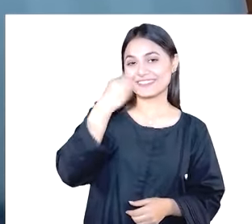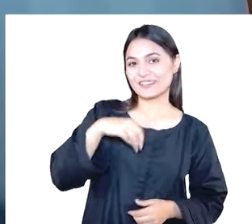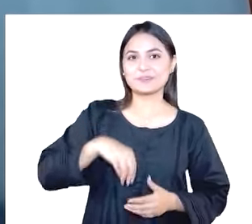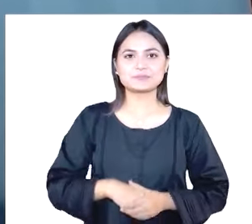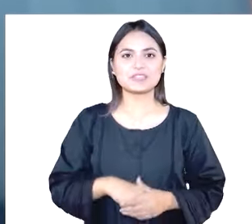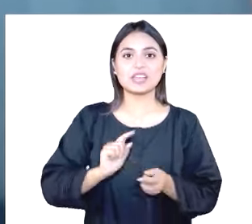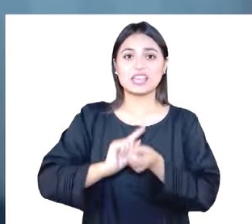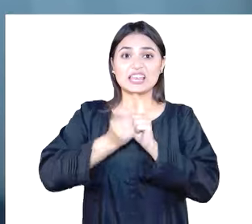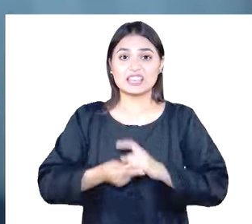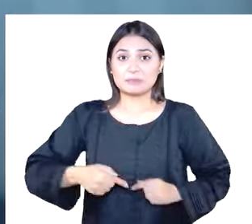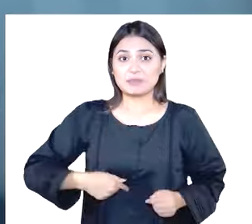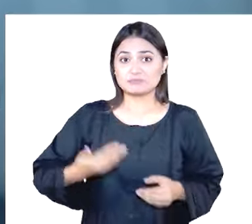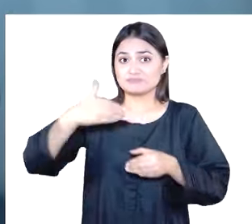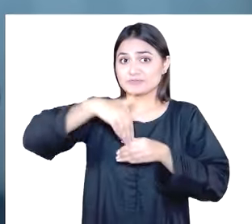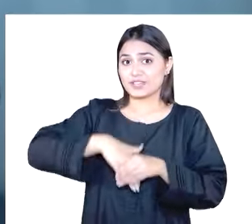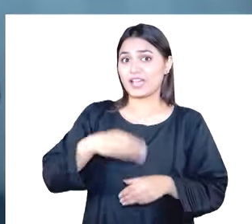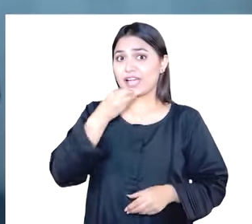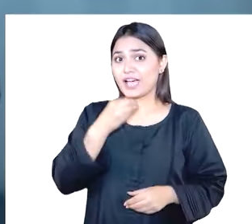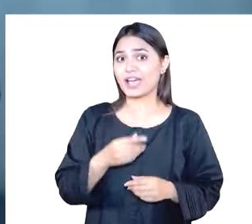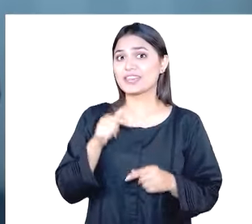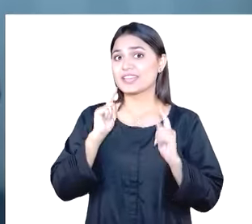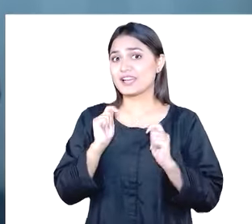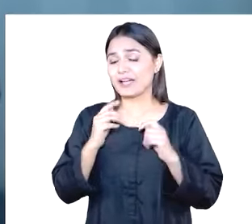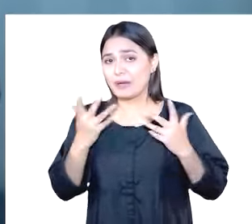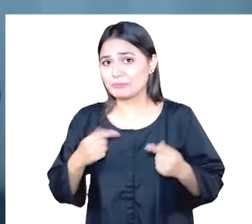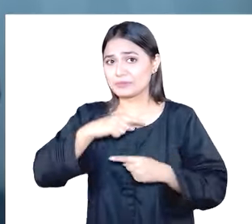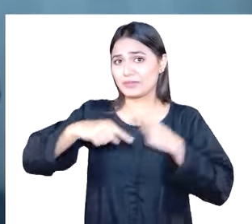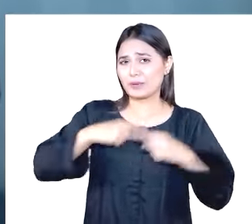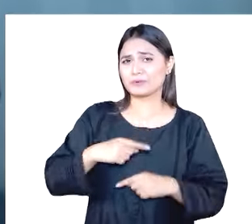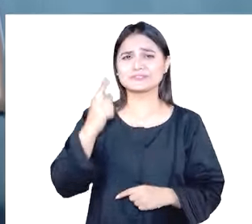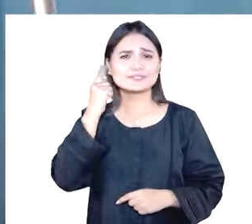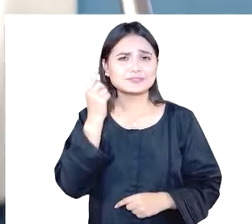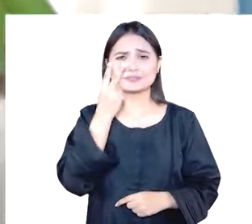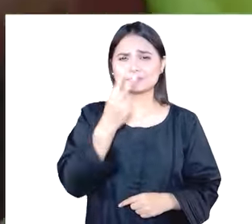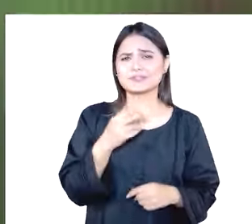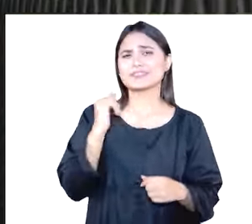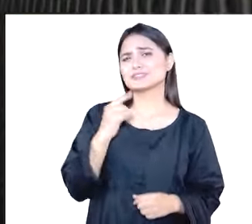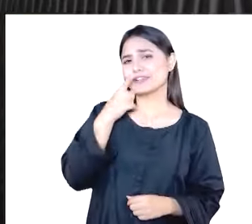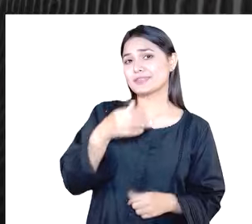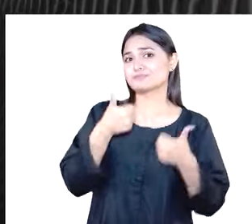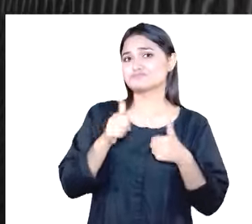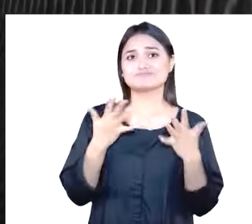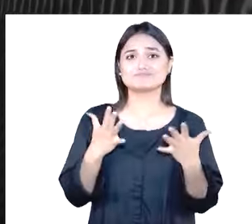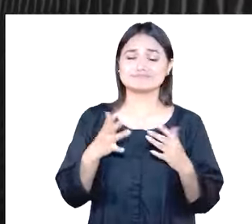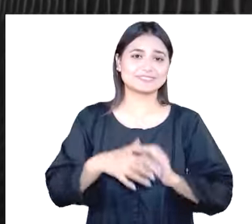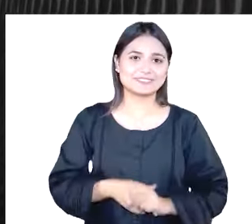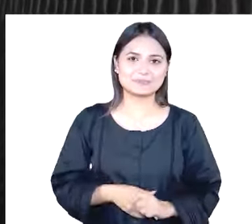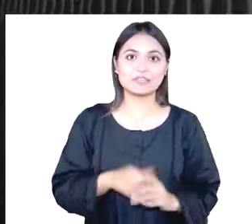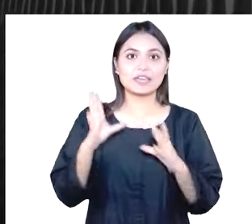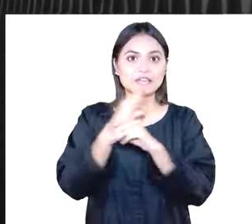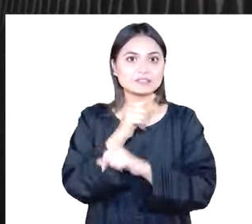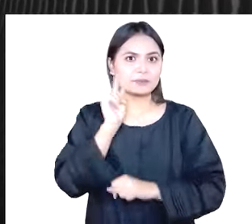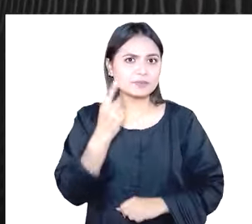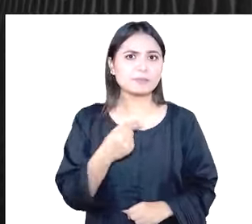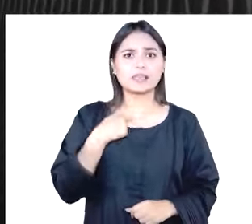है लेकिन पेट में जाने के बाद खाने के साथ जो कुछ होता है वह सुनने और देखने में शायद आपको अच्छा ना लगे पहले